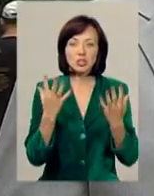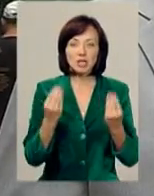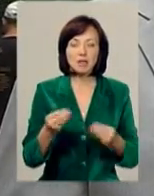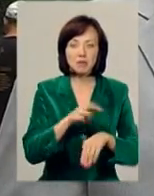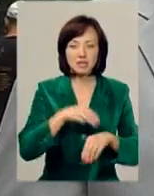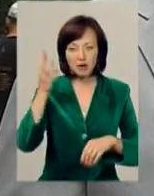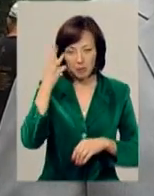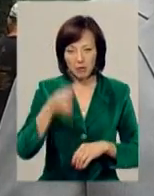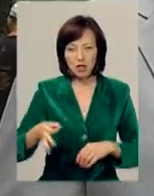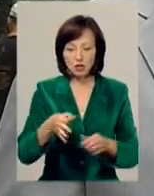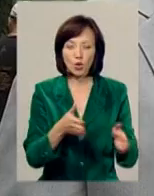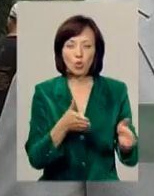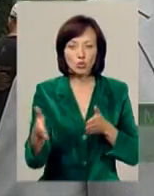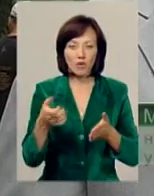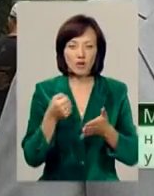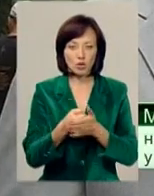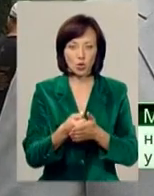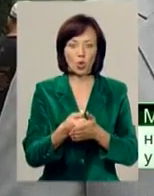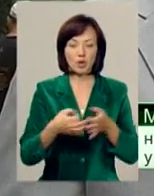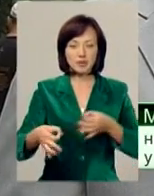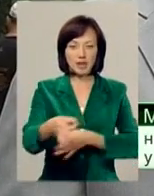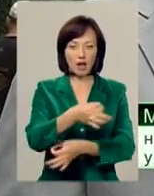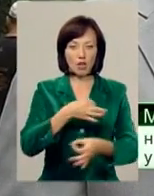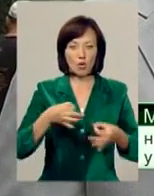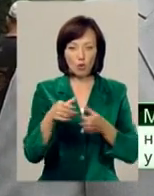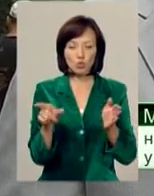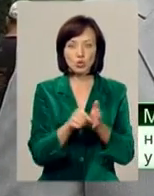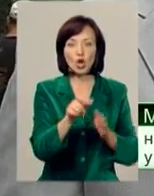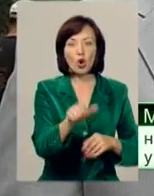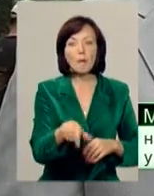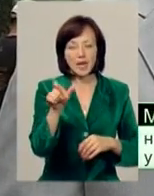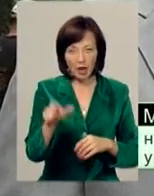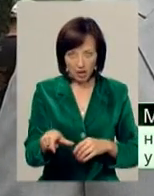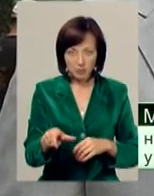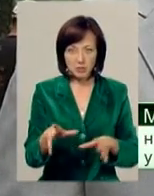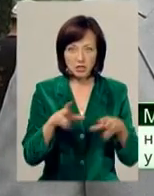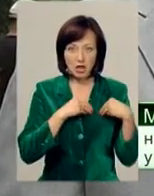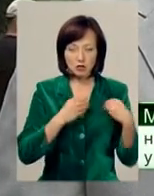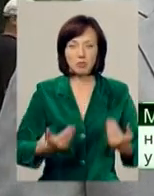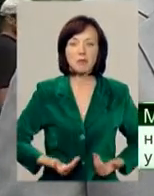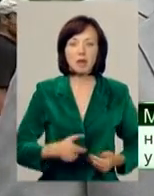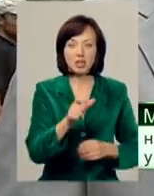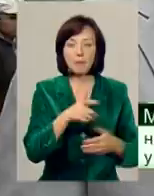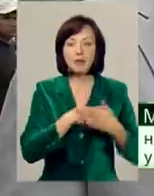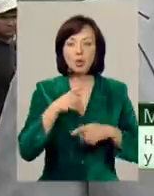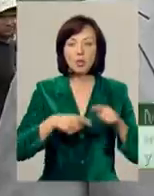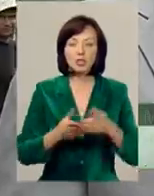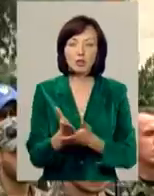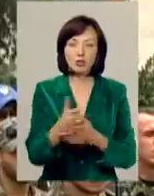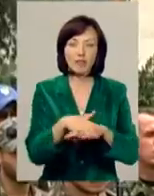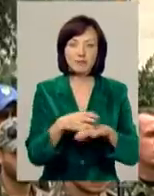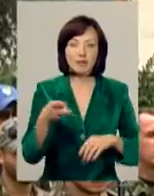Хмельниччина готова до діалогу з громадянами з нашими мешканцями з патріотично налаштованим